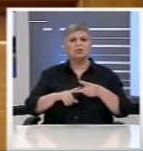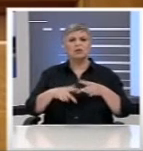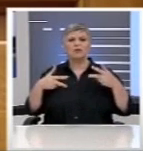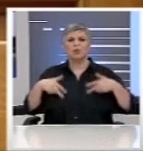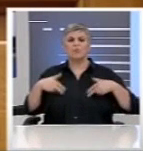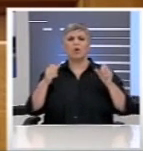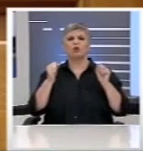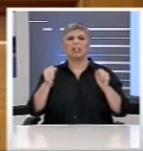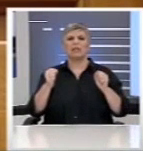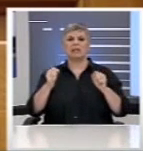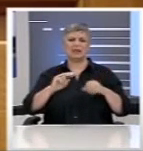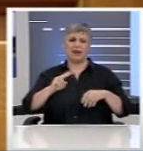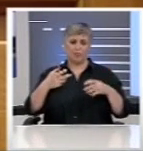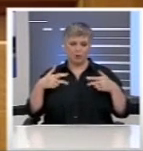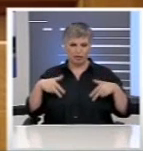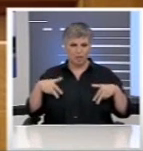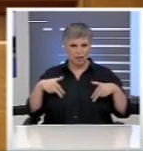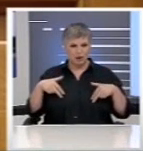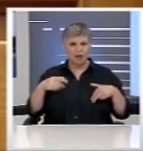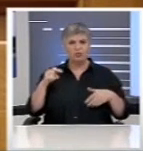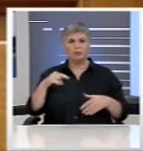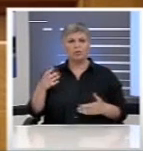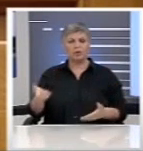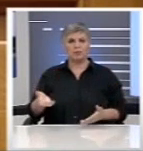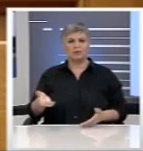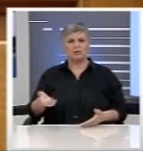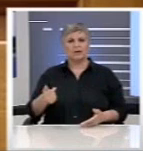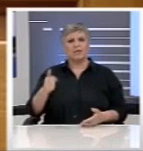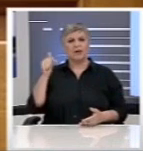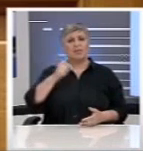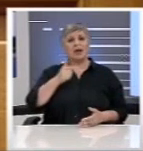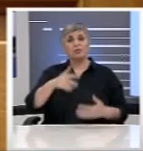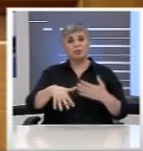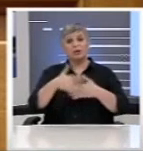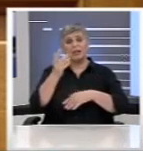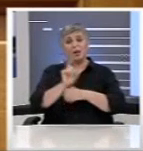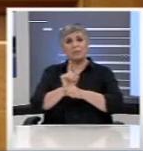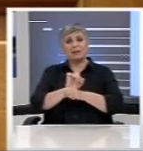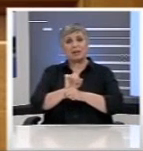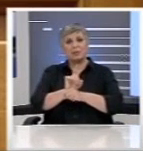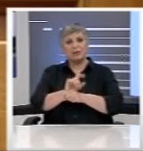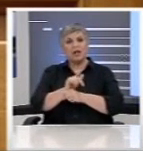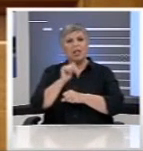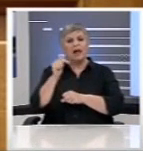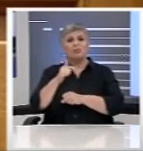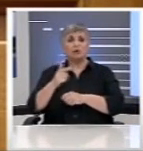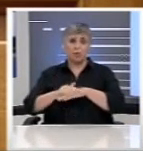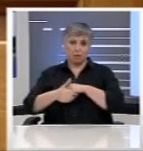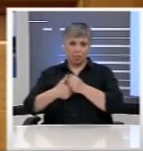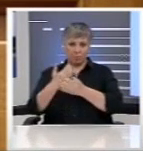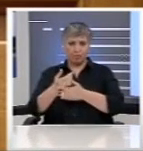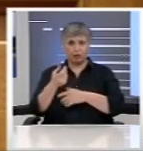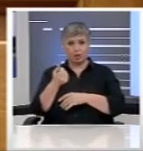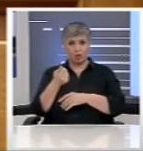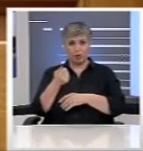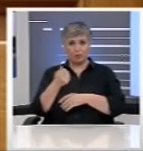Τόσο μεγάλη ήταν η έγνοια του να κουβεντιάσουμε την οικονομία, που